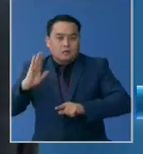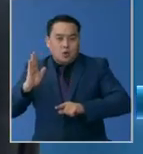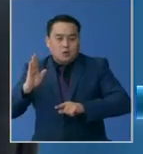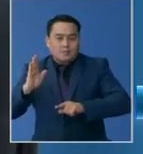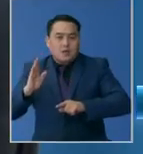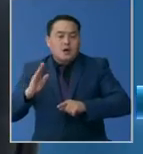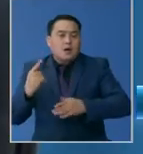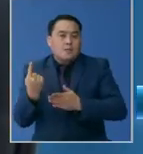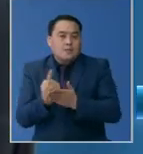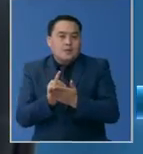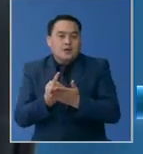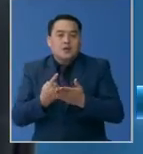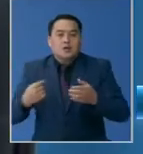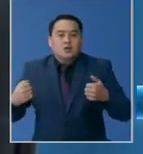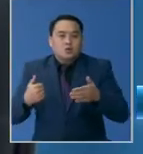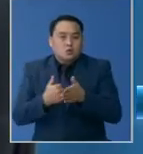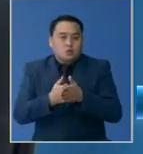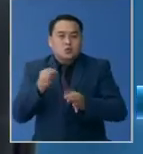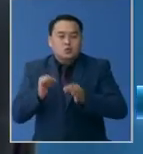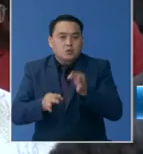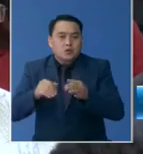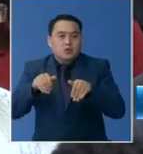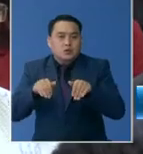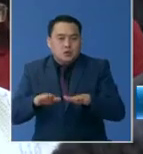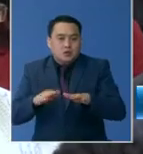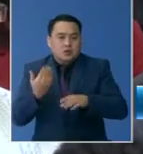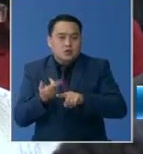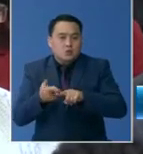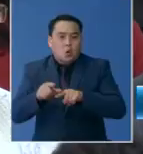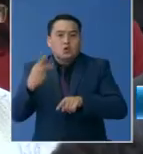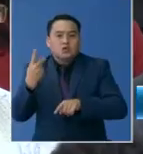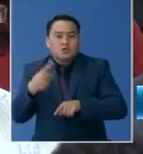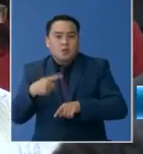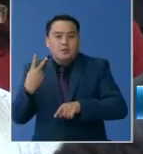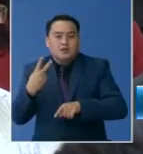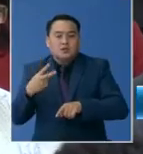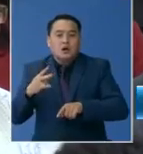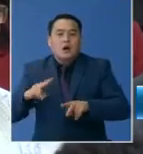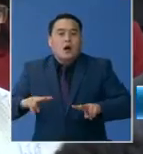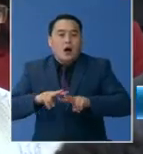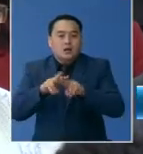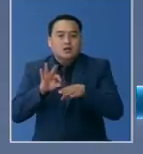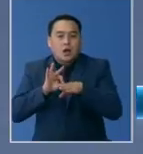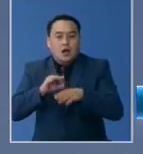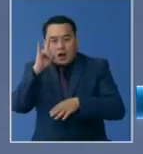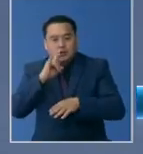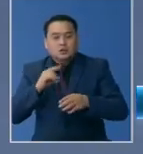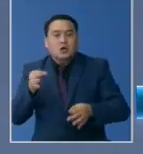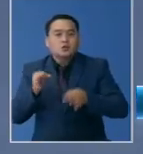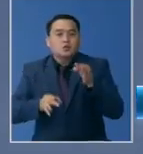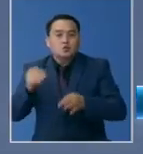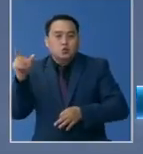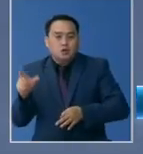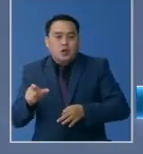Бір саласы – медиация. Оның басты мақсат міндеттері 21 қарашада Астанада өтетін Қазақстан судьялары